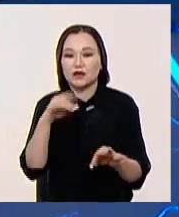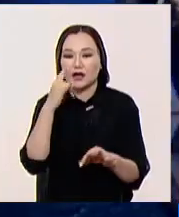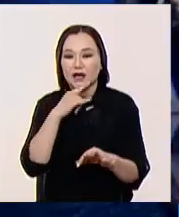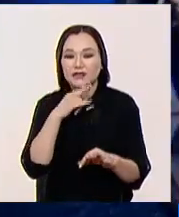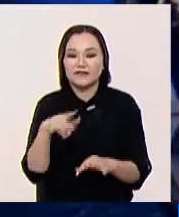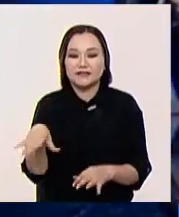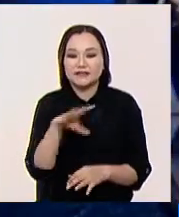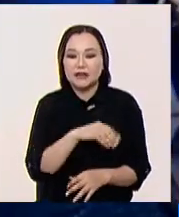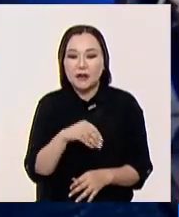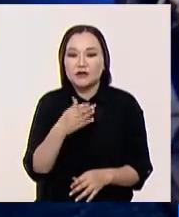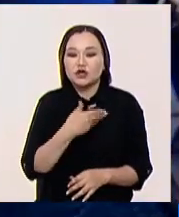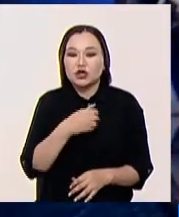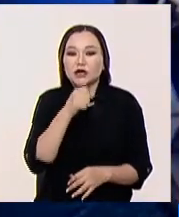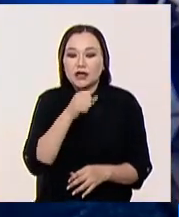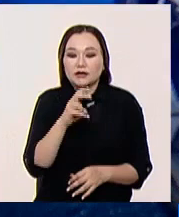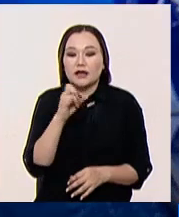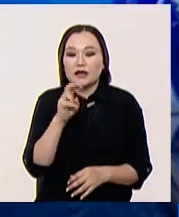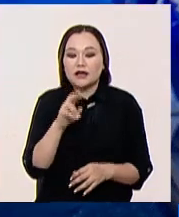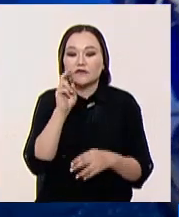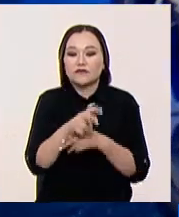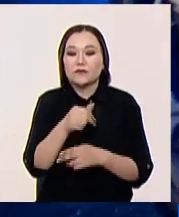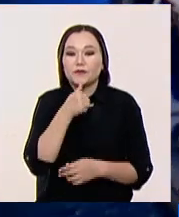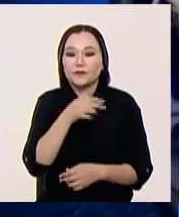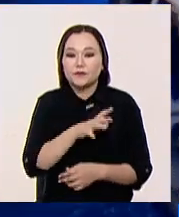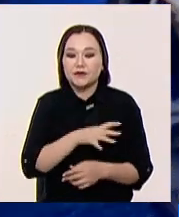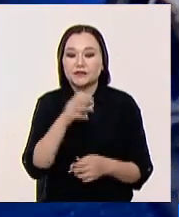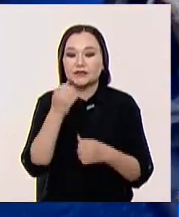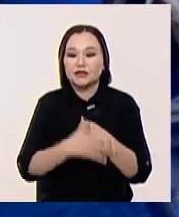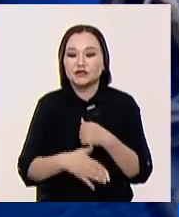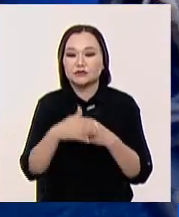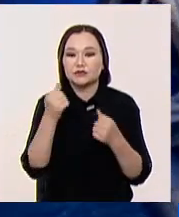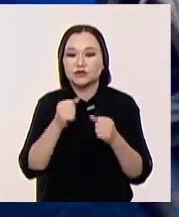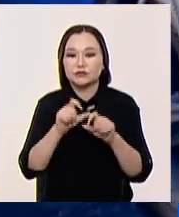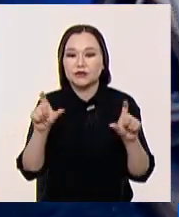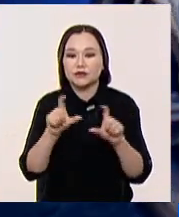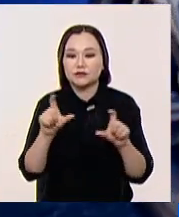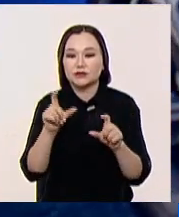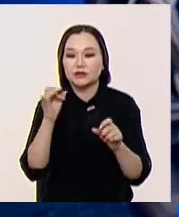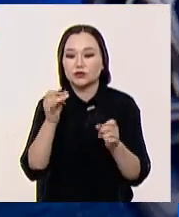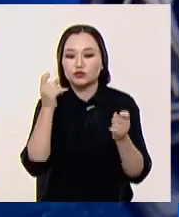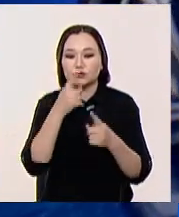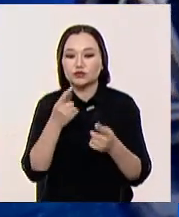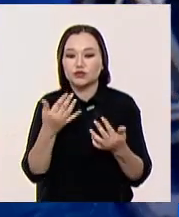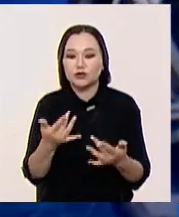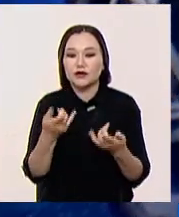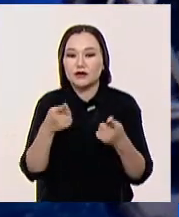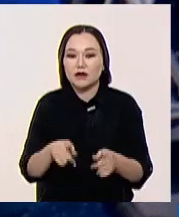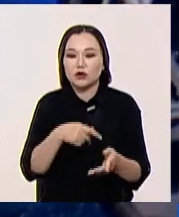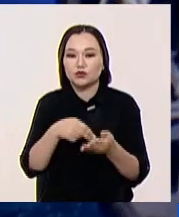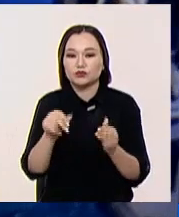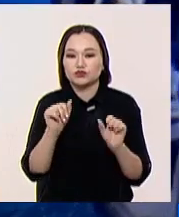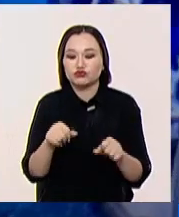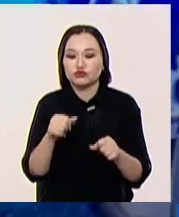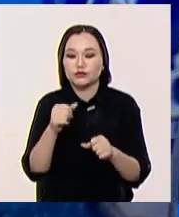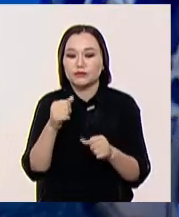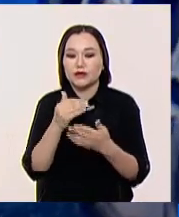казахстанцам. Наш корреспондент Даля Насипова побывала в одном из столичных автосалонов и узнала, насколько реально приобрести автомобиль